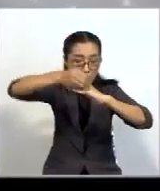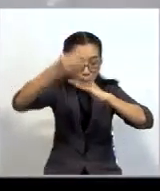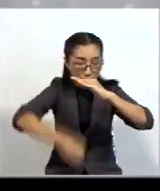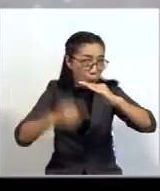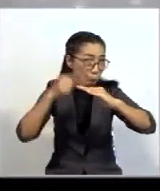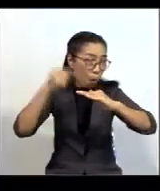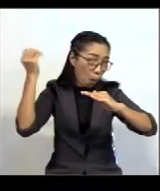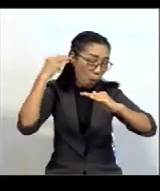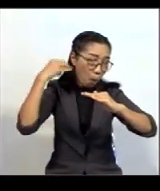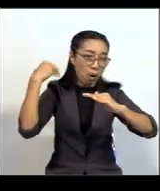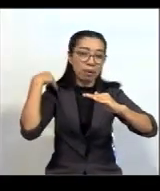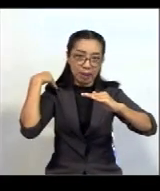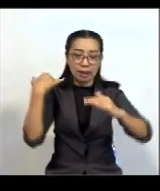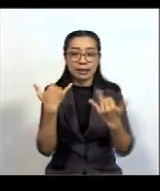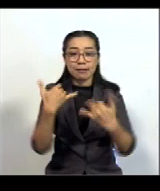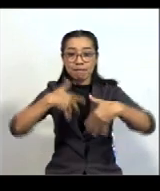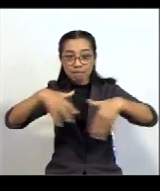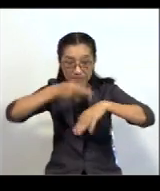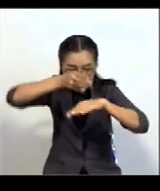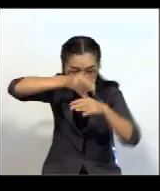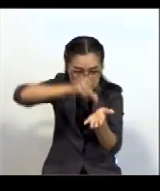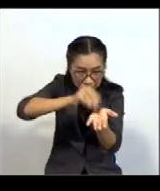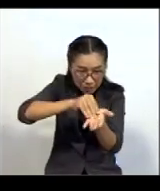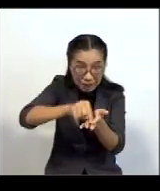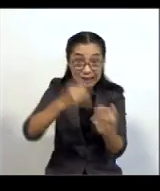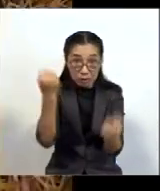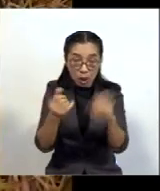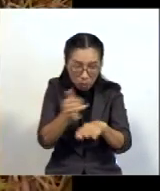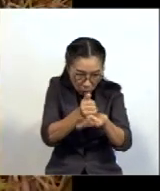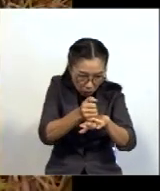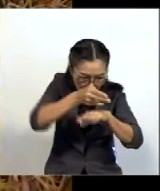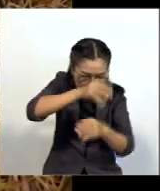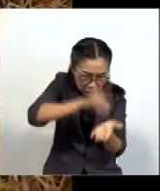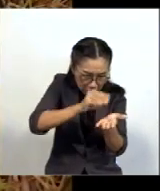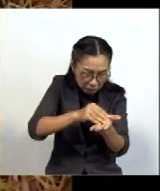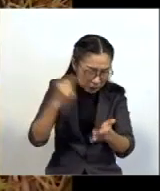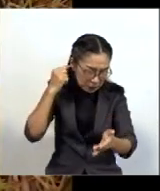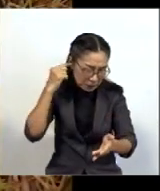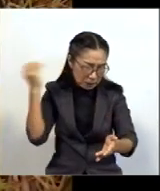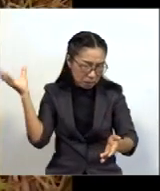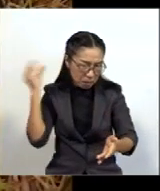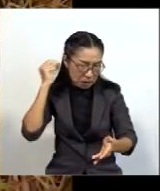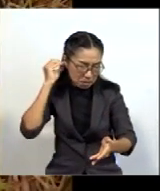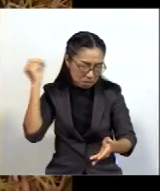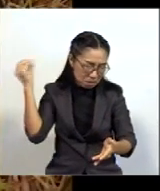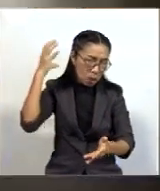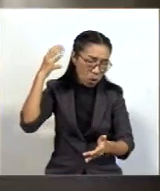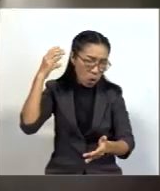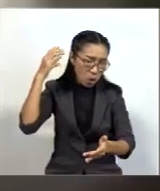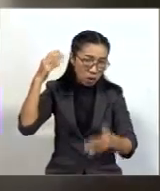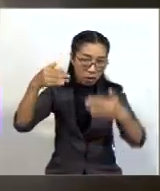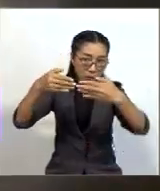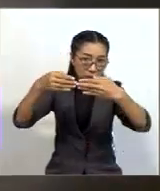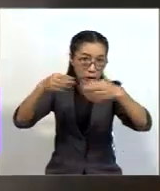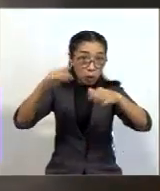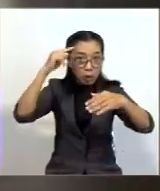คาบ้านและขณะที่ชาวบ้านบันทึกเหตุการณ์อยู่ในรถนะคะก็มีเสียงดังแล้วก็เกรงว่ากระจกหน้าร